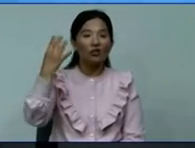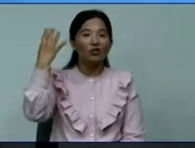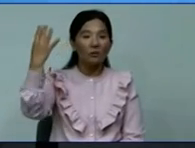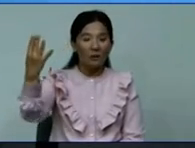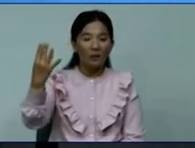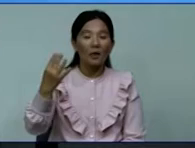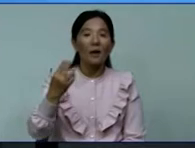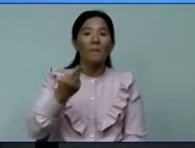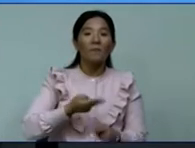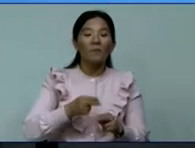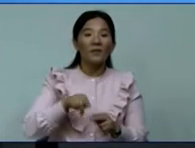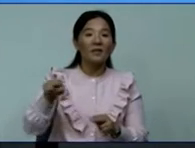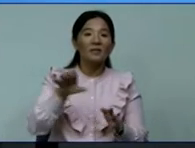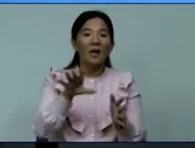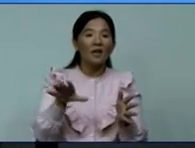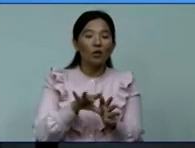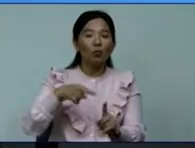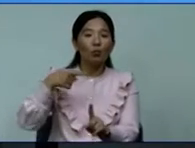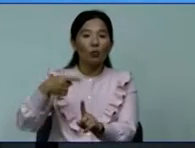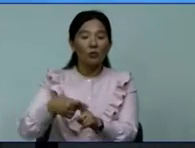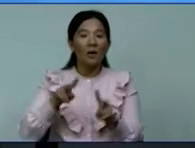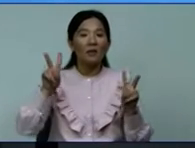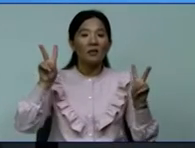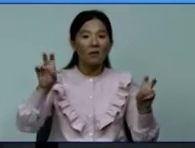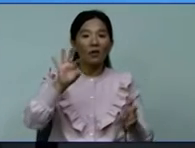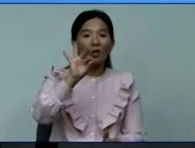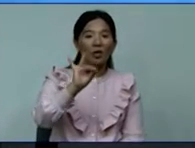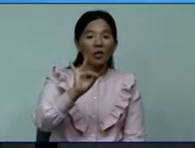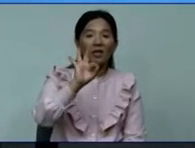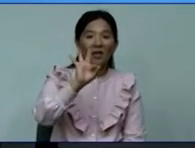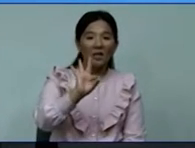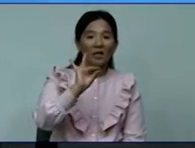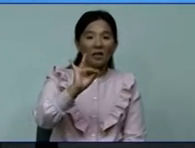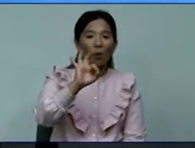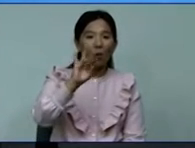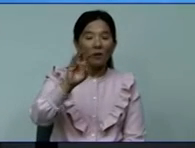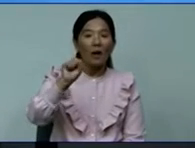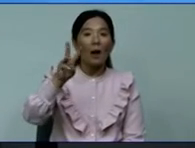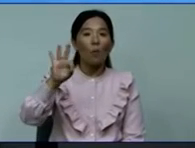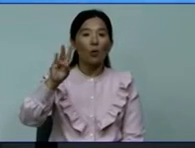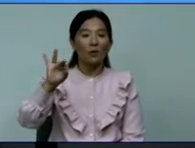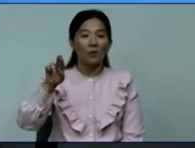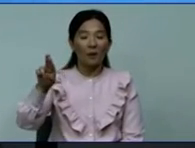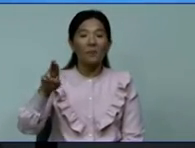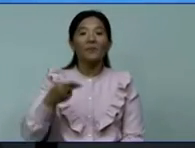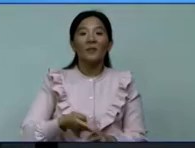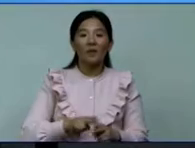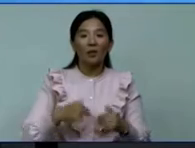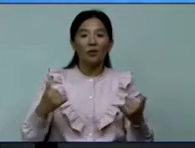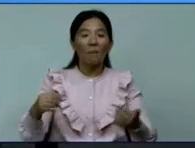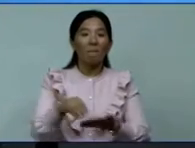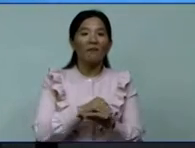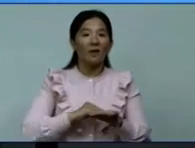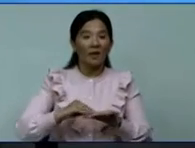NH4 с зарядом плюс называется ион аммония. Итак, мы еще раз